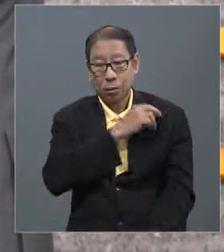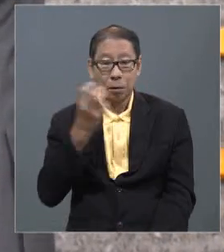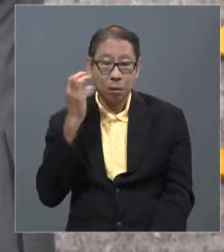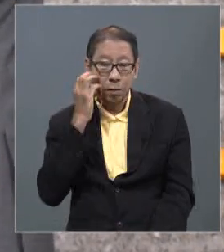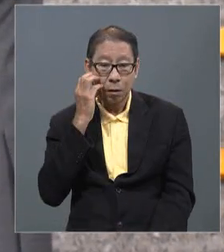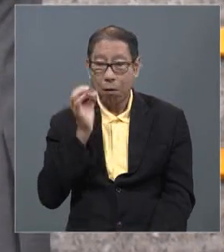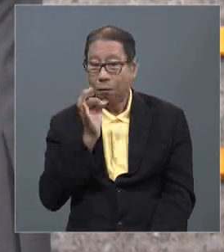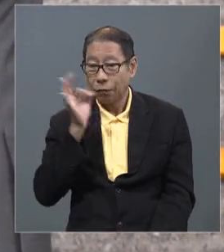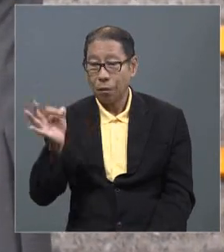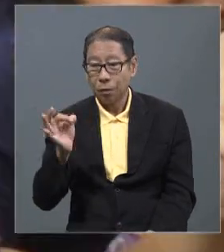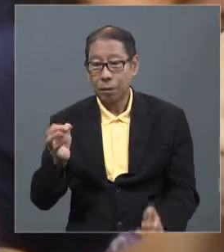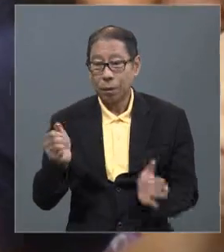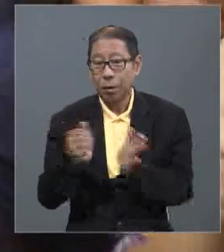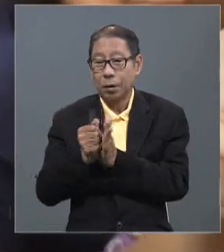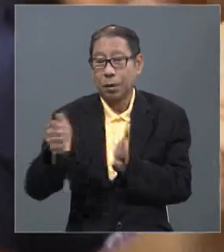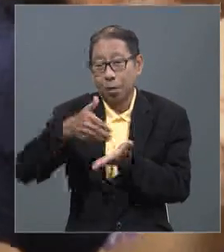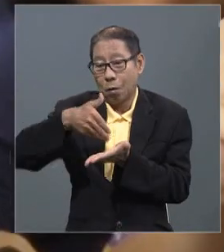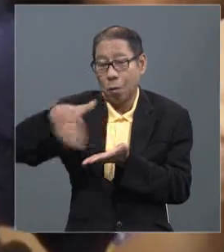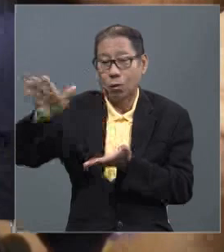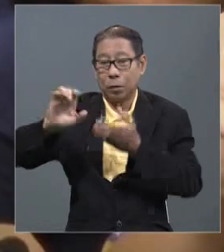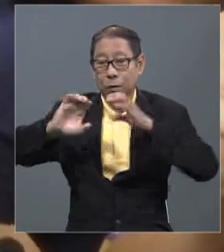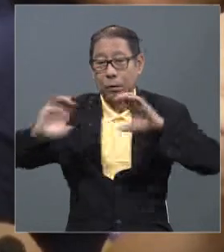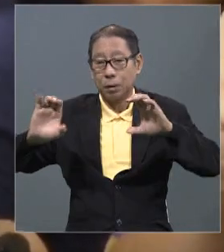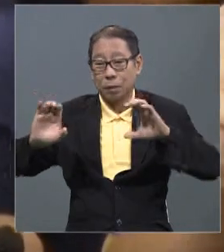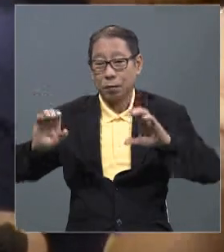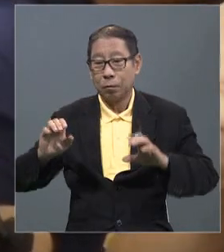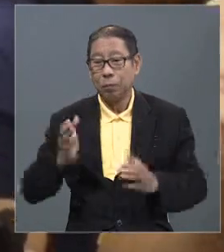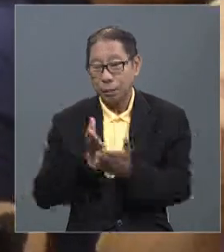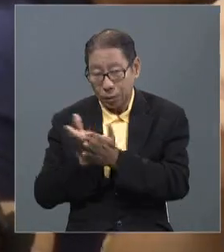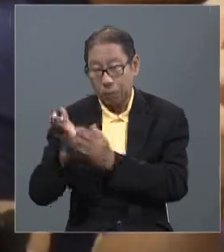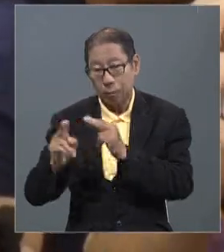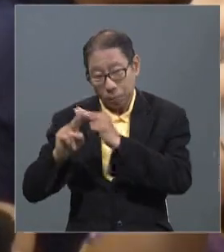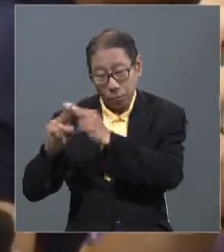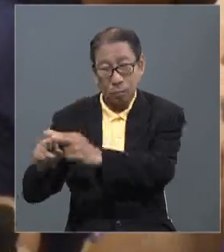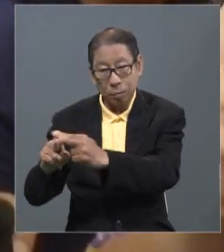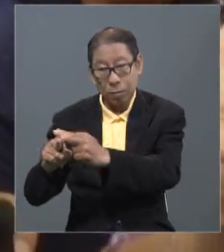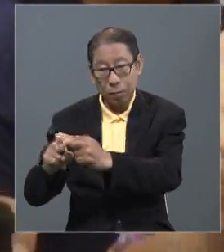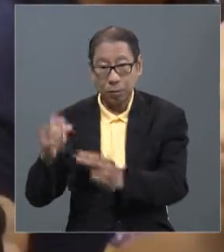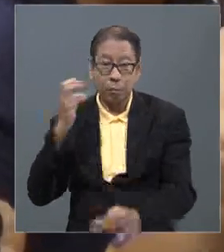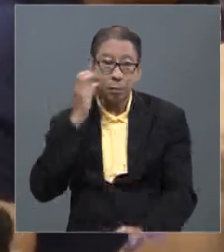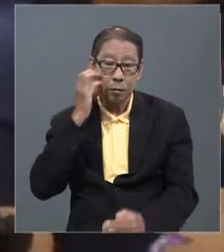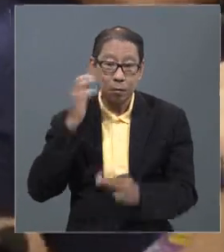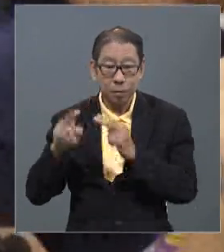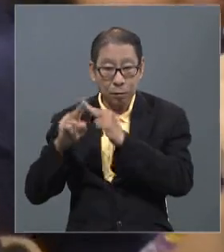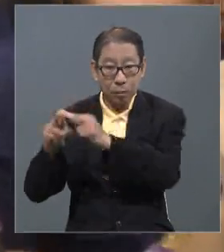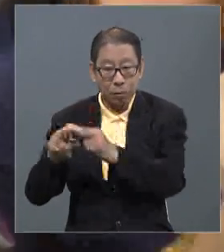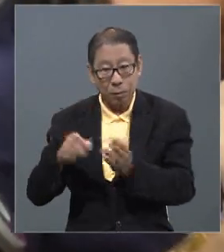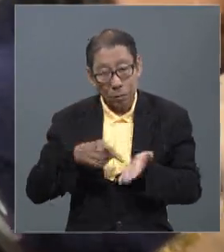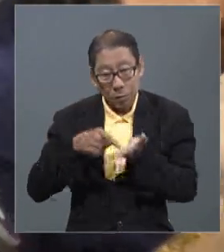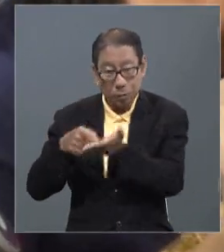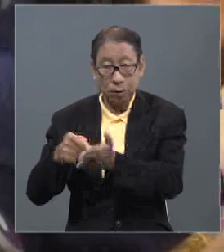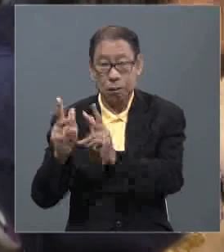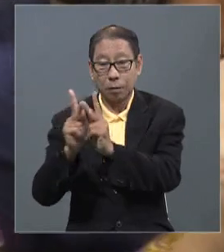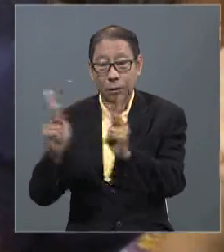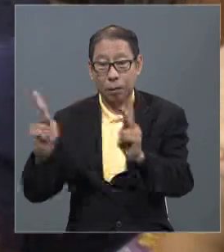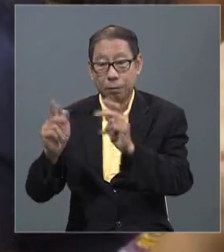สั่งให้ออกจากราชการไว้ก่อนโดยมิชอบบิ๊กต่ายบอกว่าก็เป็นสิทธิ์ของบิ๊กโจ๊กครับซึ่งทางบิ๊กโจ๊กเองเนี่ยก็ไปยื่นอุทธรณ์ต่อคณะกรรมการ